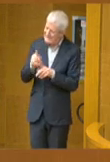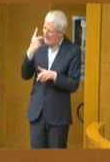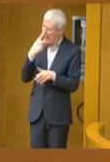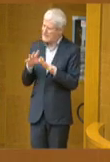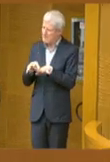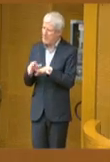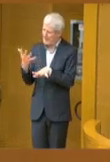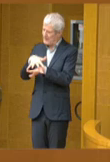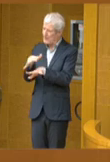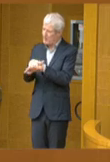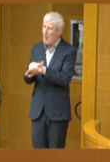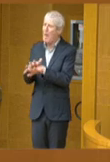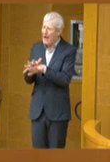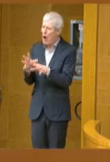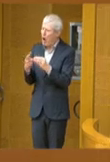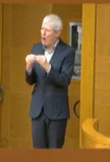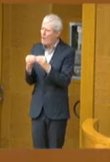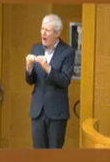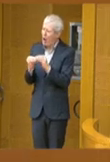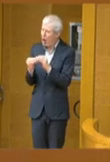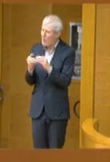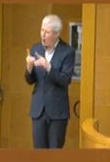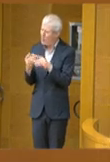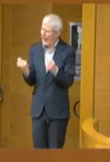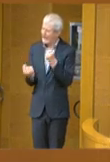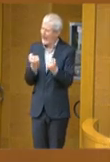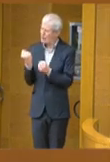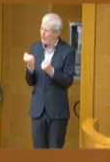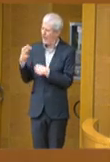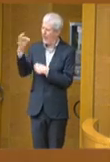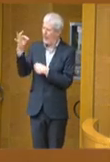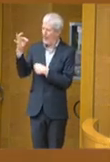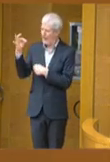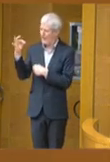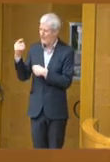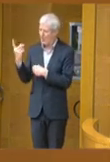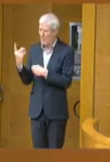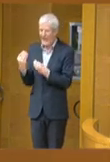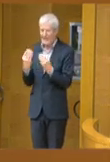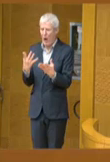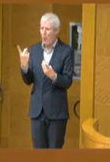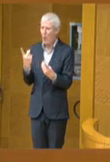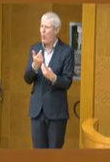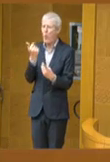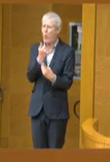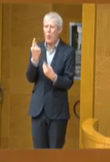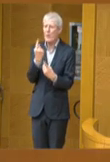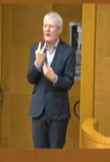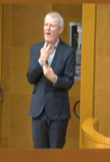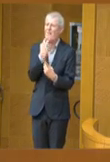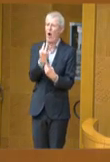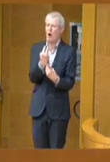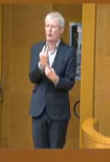atteggiamento olistico, quindi che rimanda a quell'unica voce che è